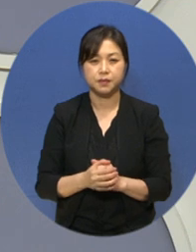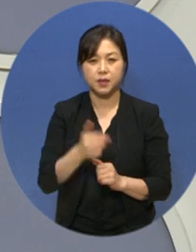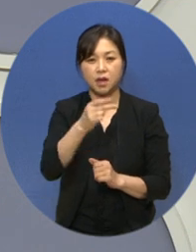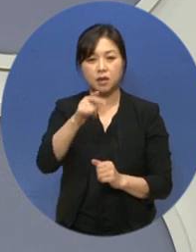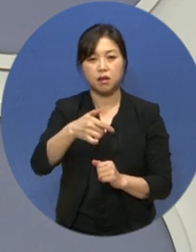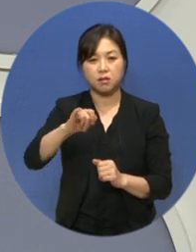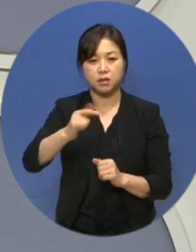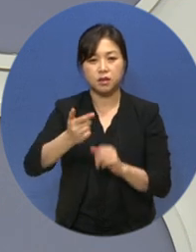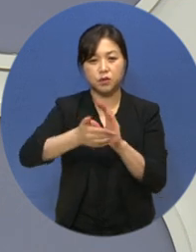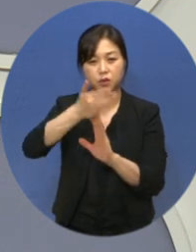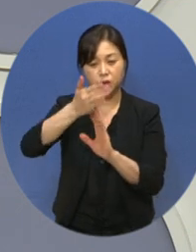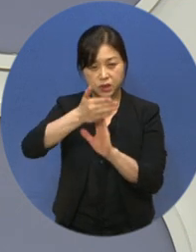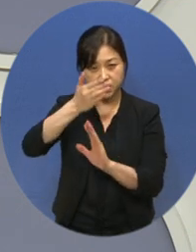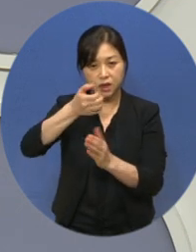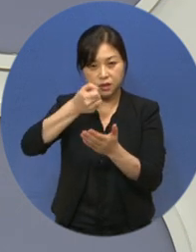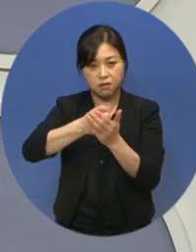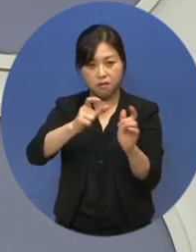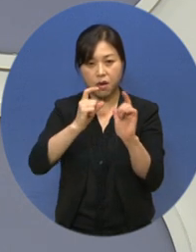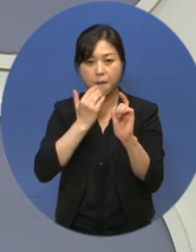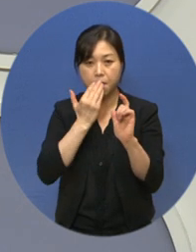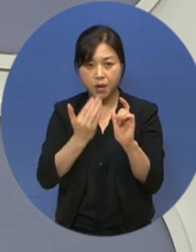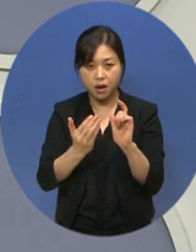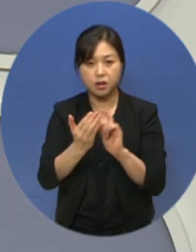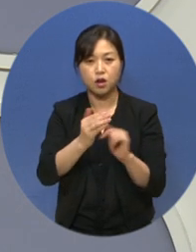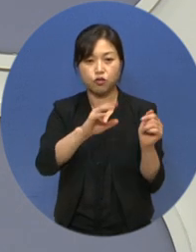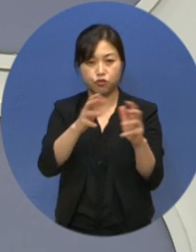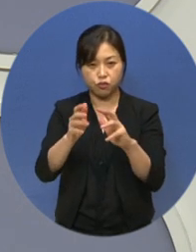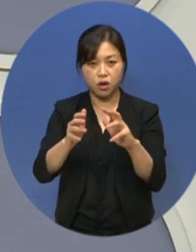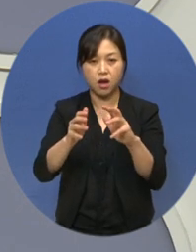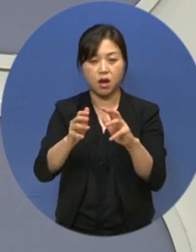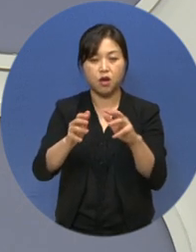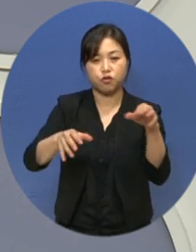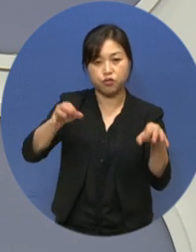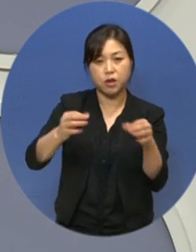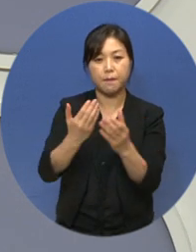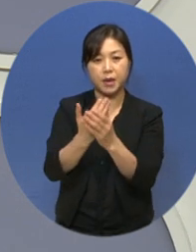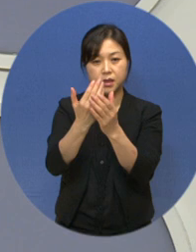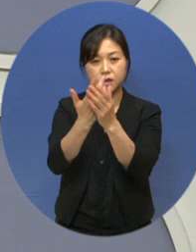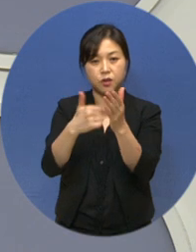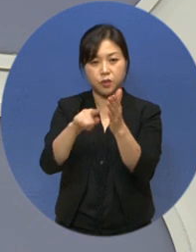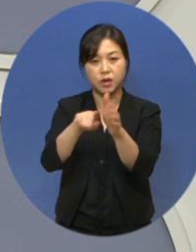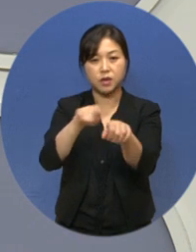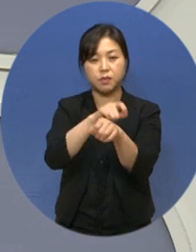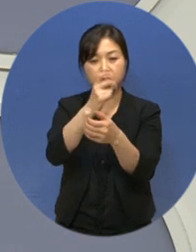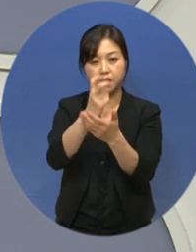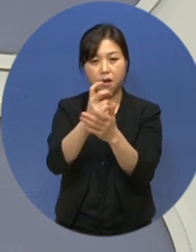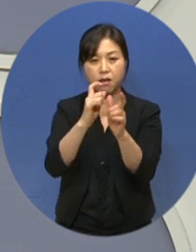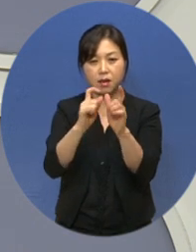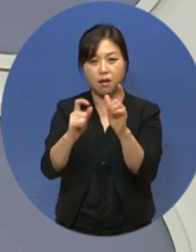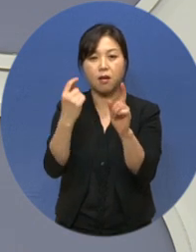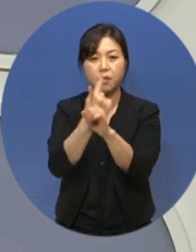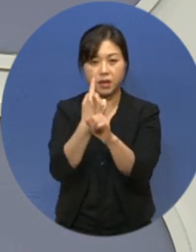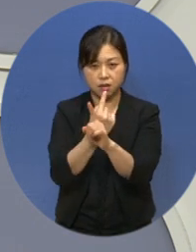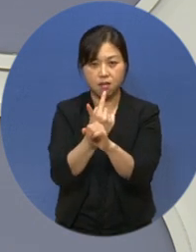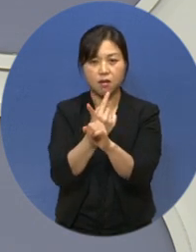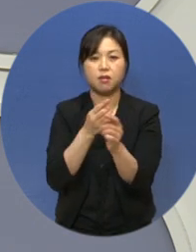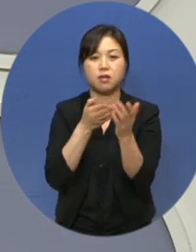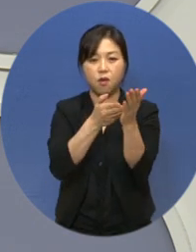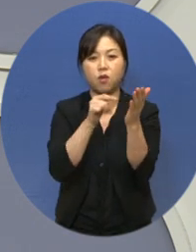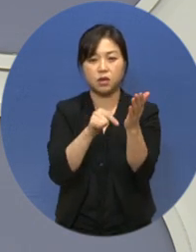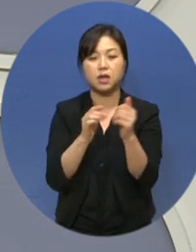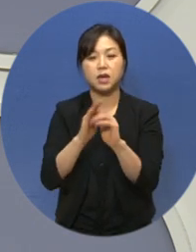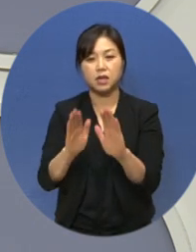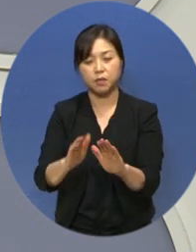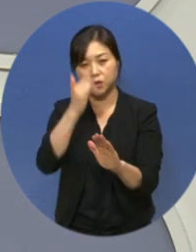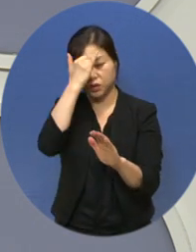혁신도 지정 을 가능케 하는 국가균형발전 특별법 개정안을 얘들이 충남 도민과 함께 에서 에 금년에